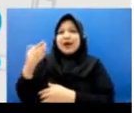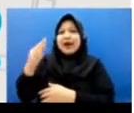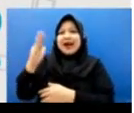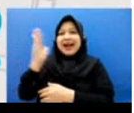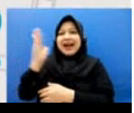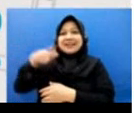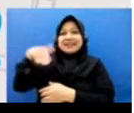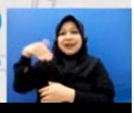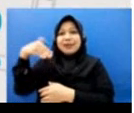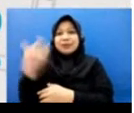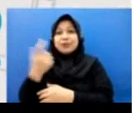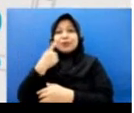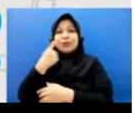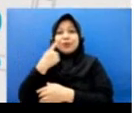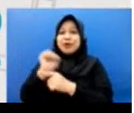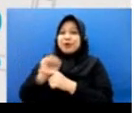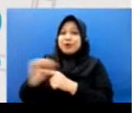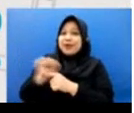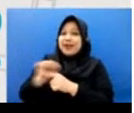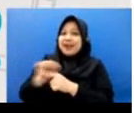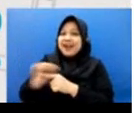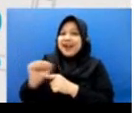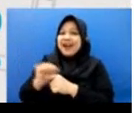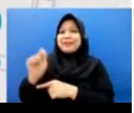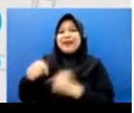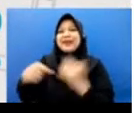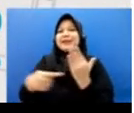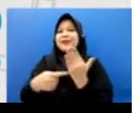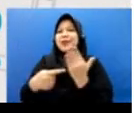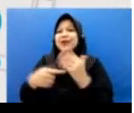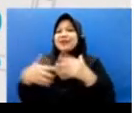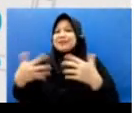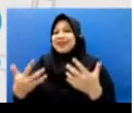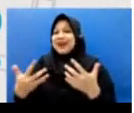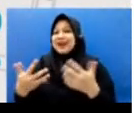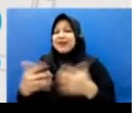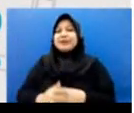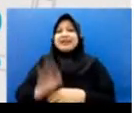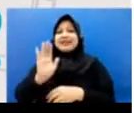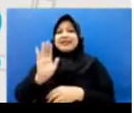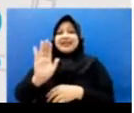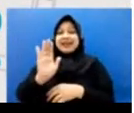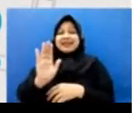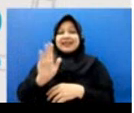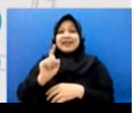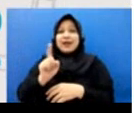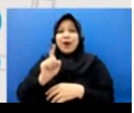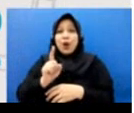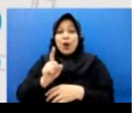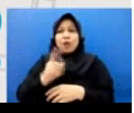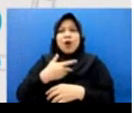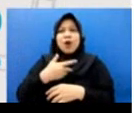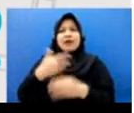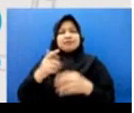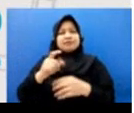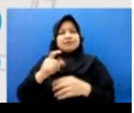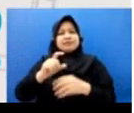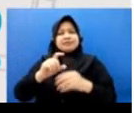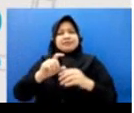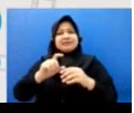pendampingan, pelatihan menggunakan teknologi. Sehingga ketika kita mencoba something new, tools yang baru itu, kita sudah